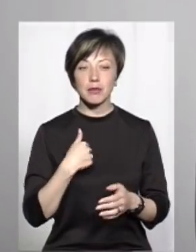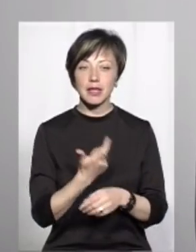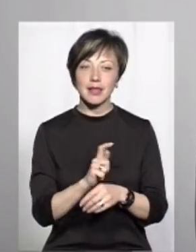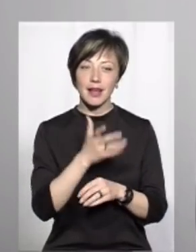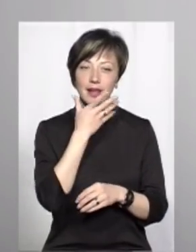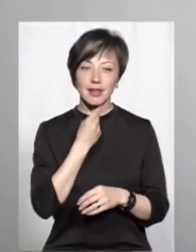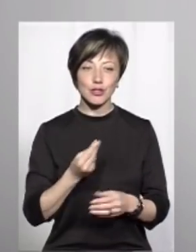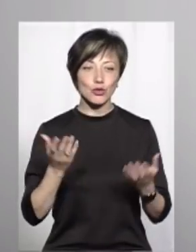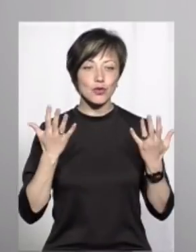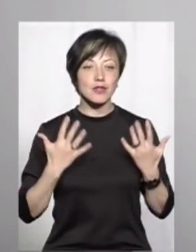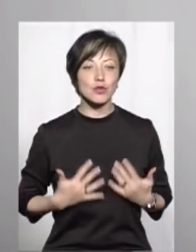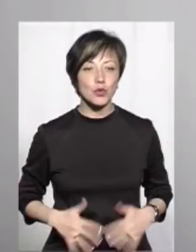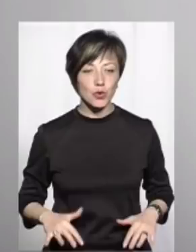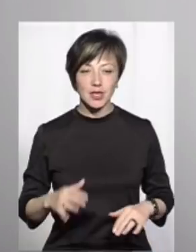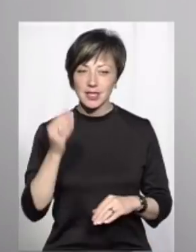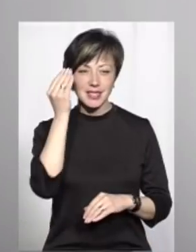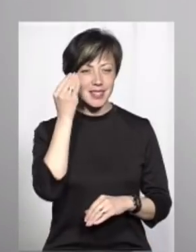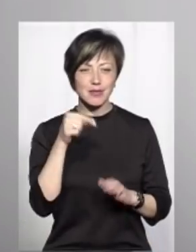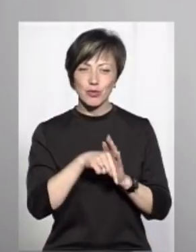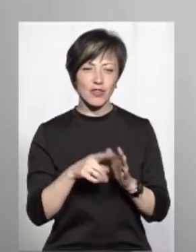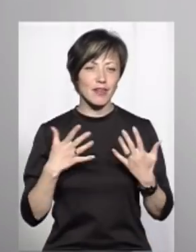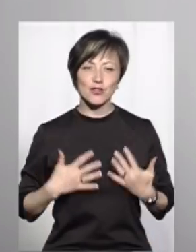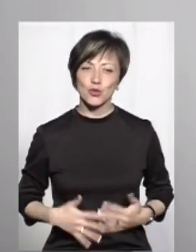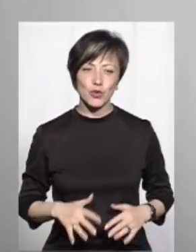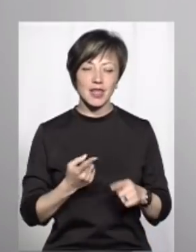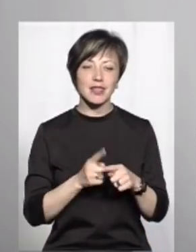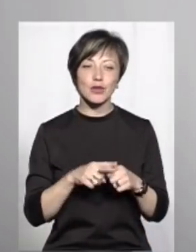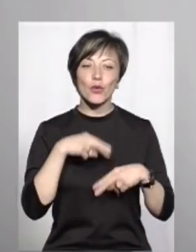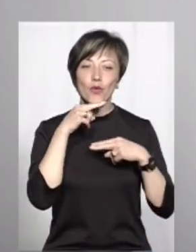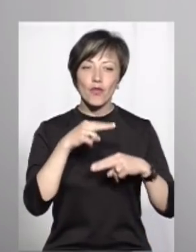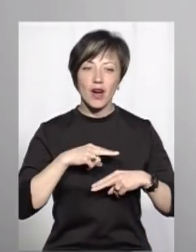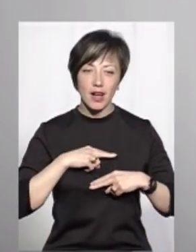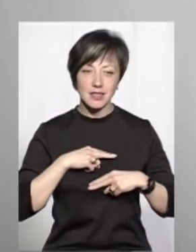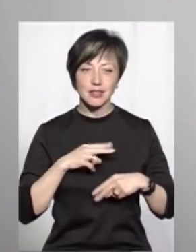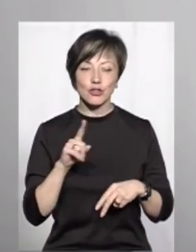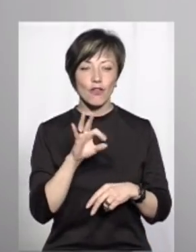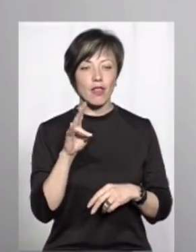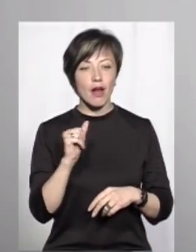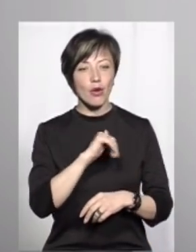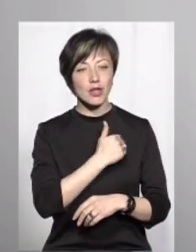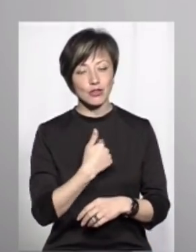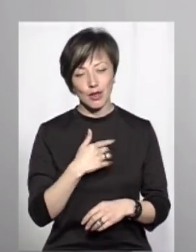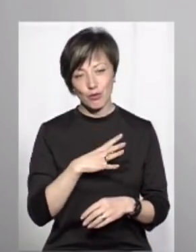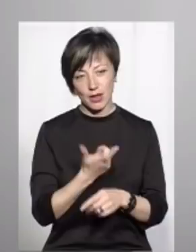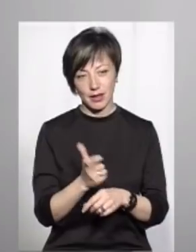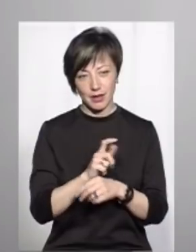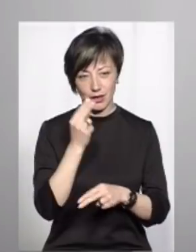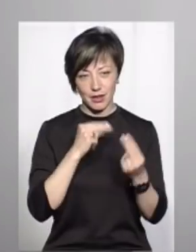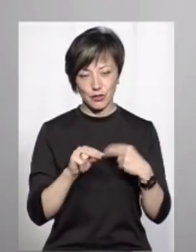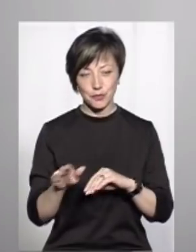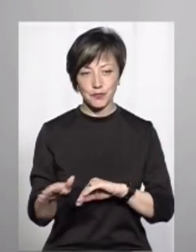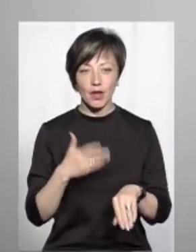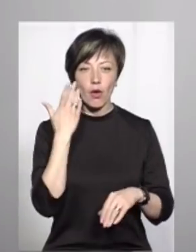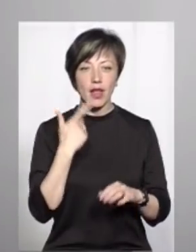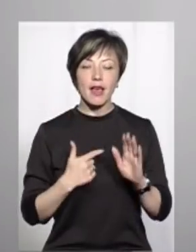в світі сукню. Сенс був не в сукні, а в тій увазі, в тому, що вона хотіла, щоб я була найкращою. Коли